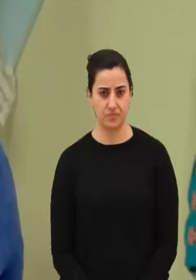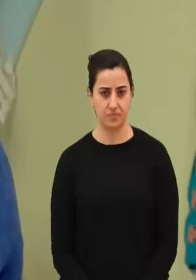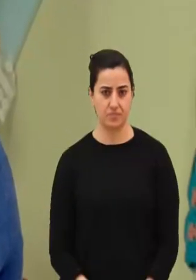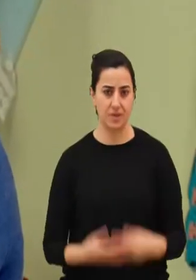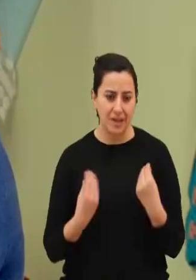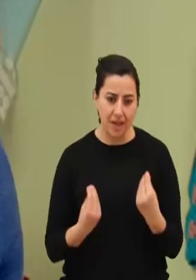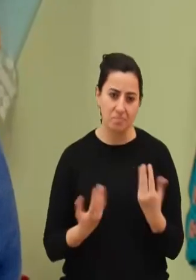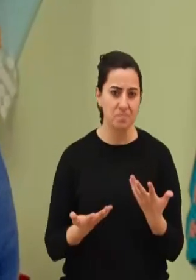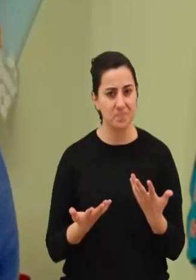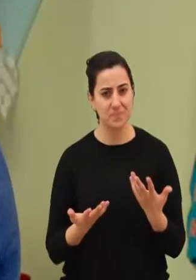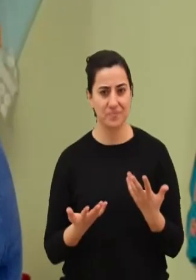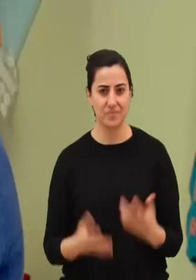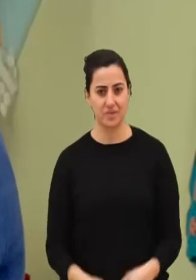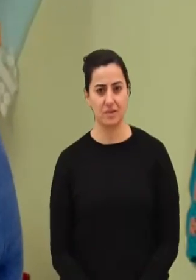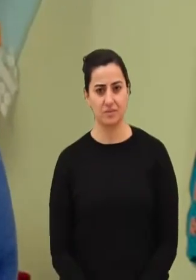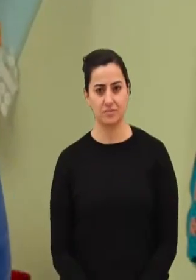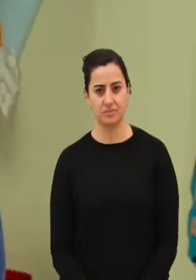cüre ama.